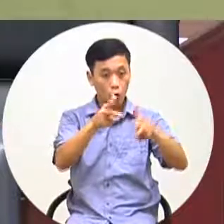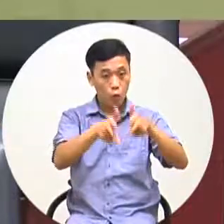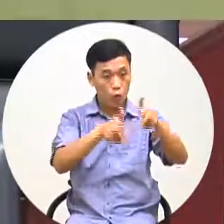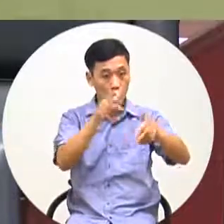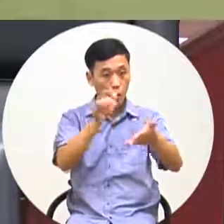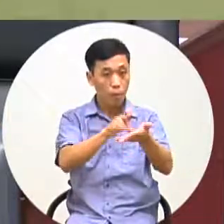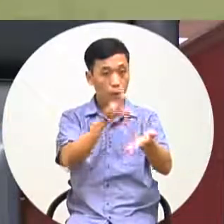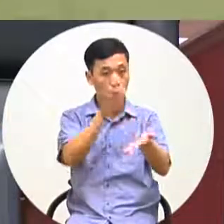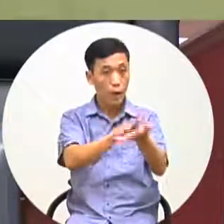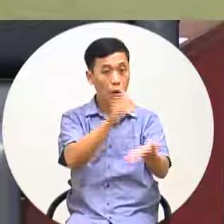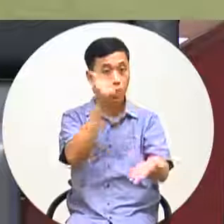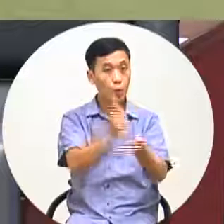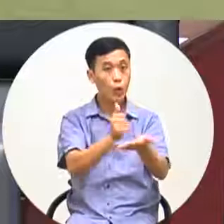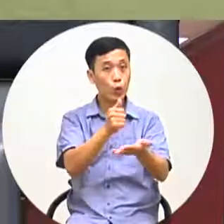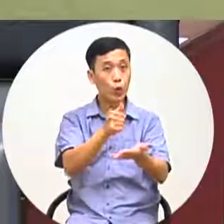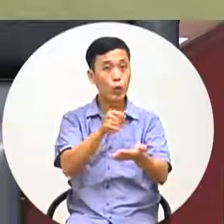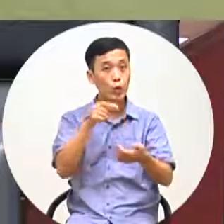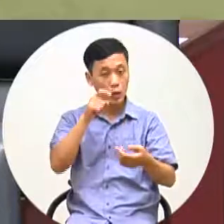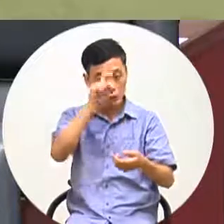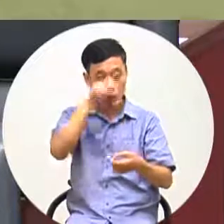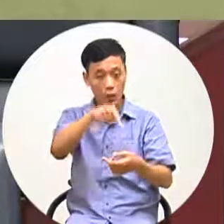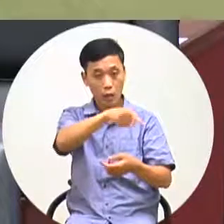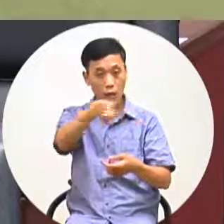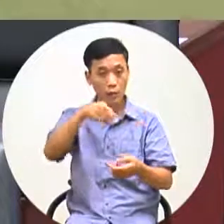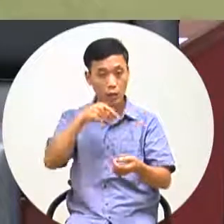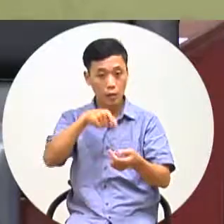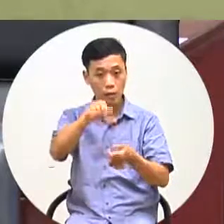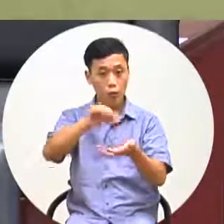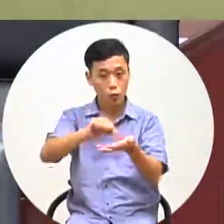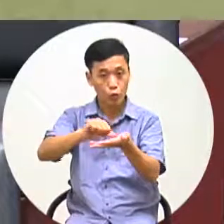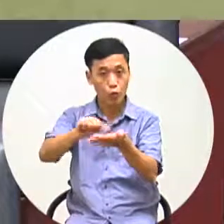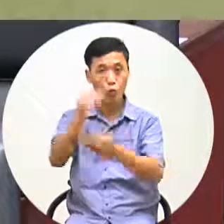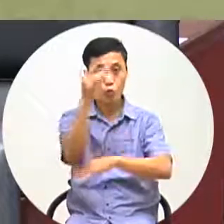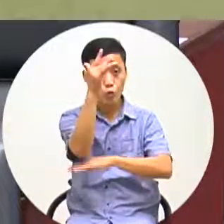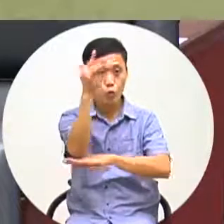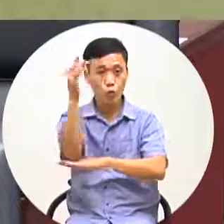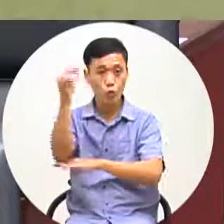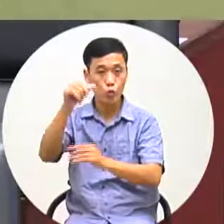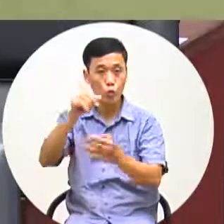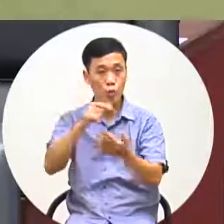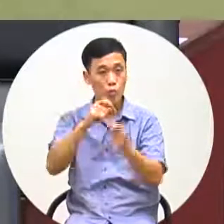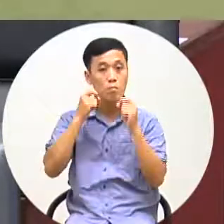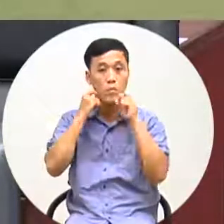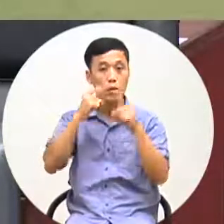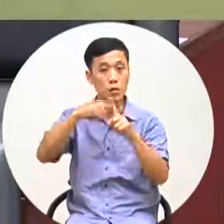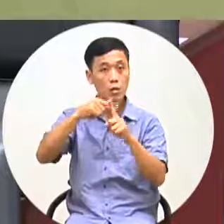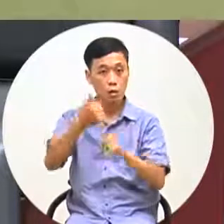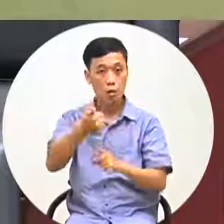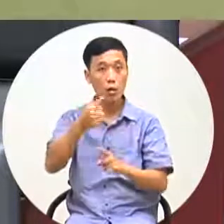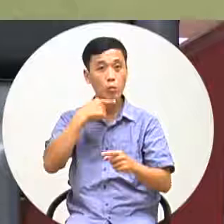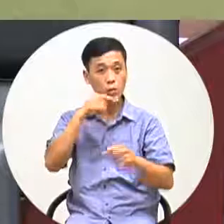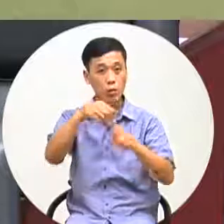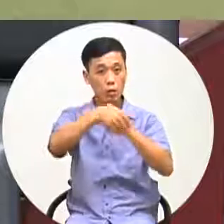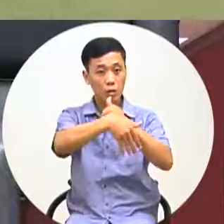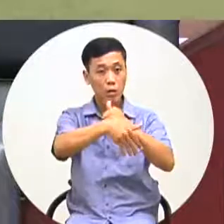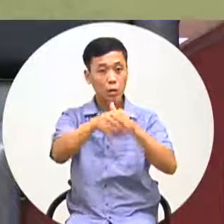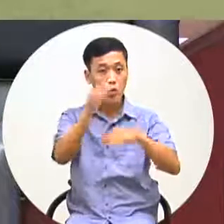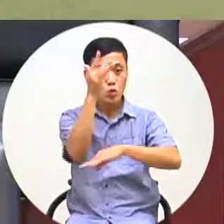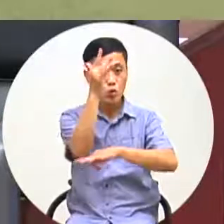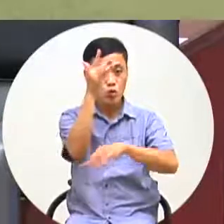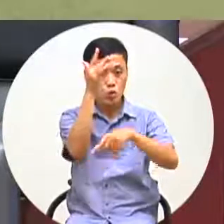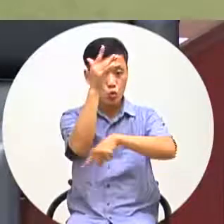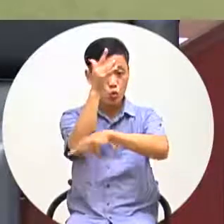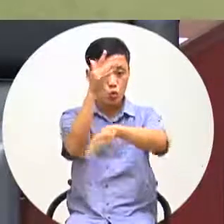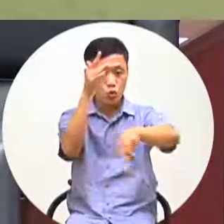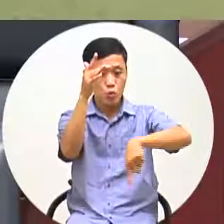的树种，那不要有那个下面包着布织布尿布树不拆的那个状况，然后到一直到我